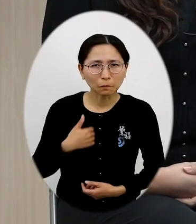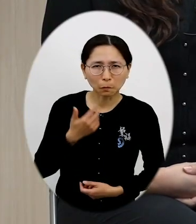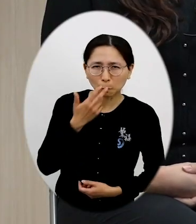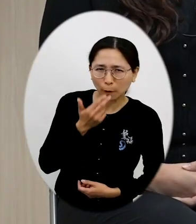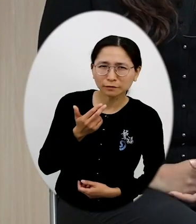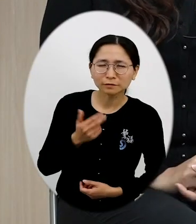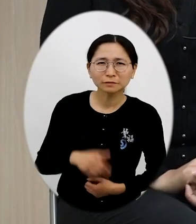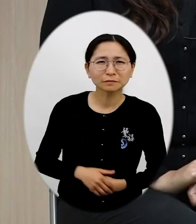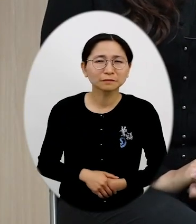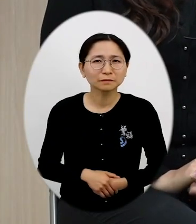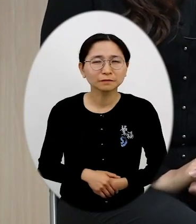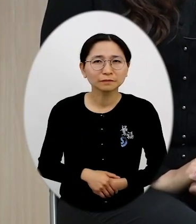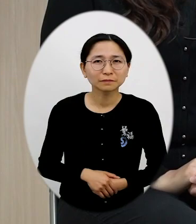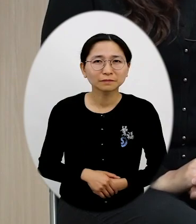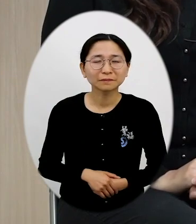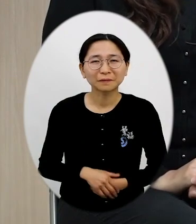等我估下先。